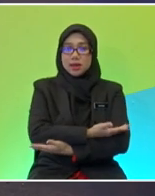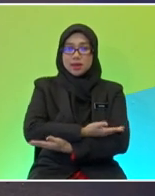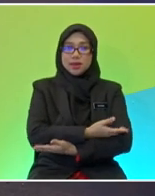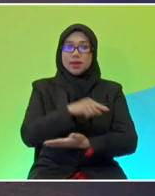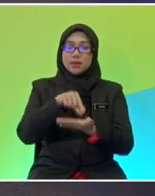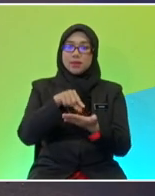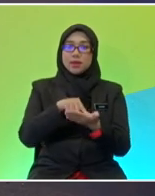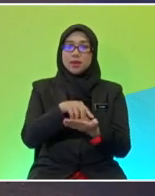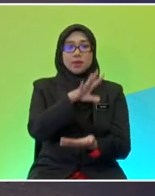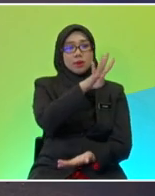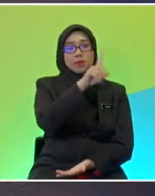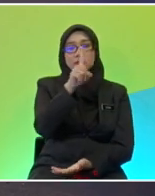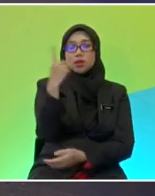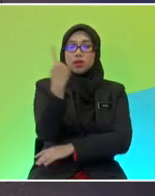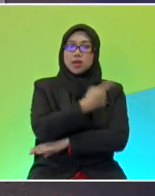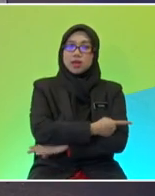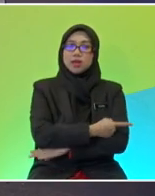menjadi ayam dewasa